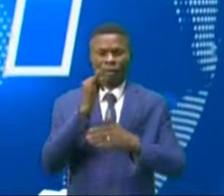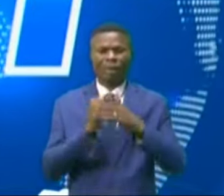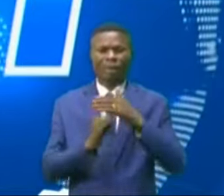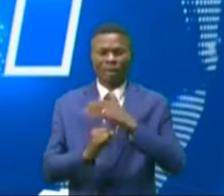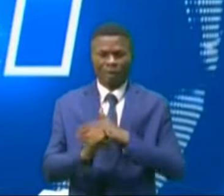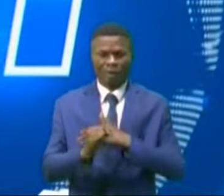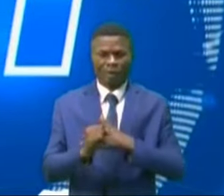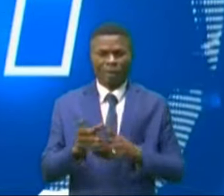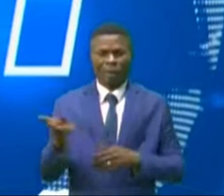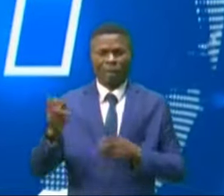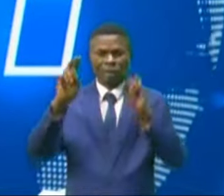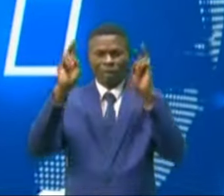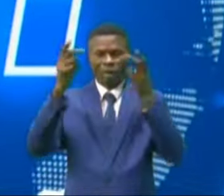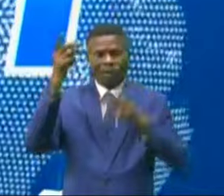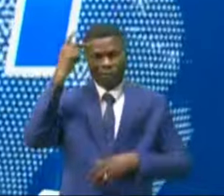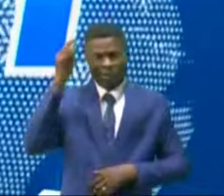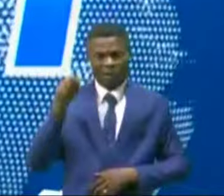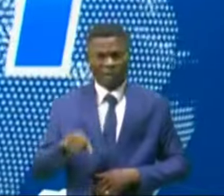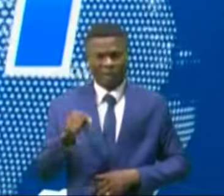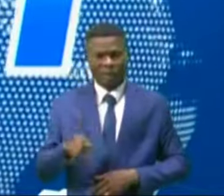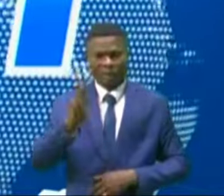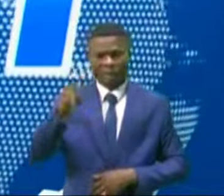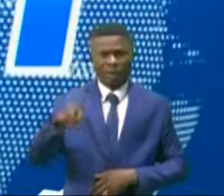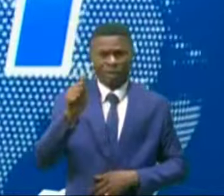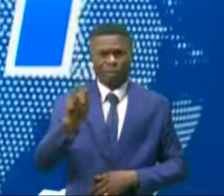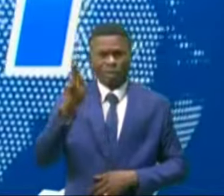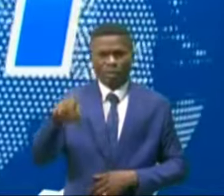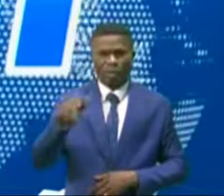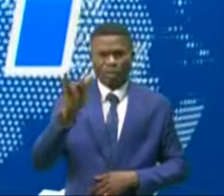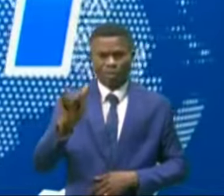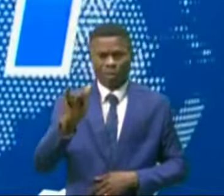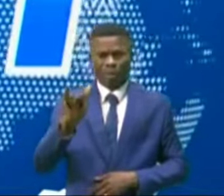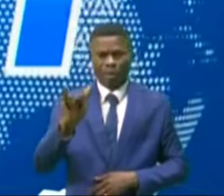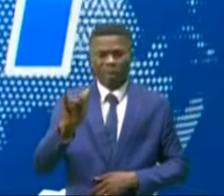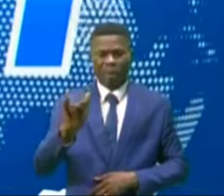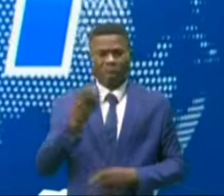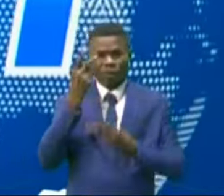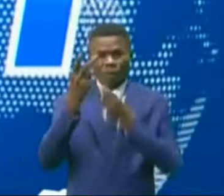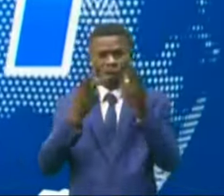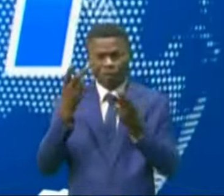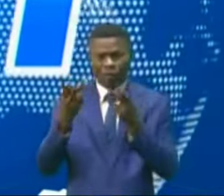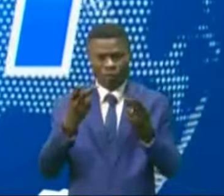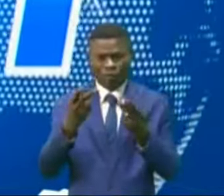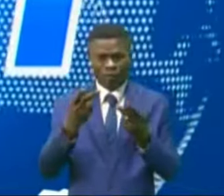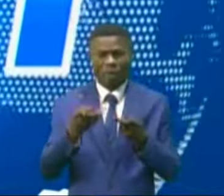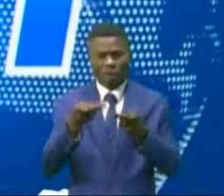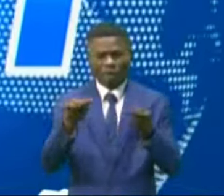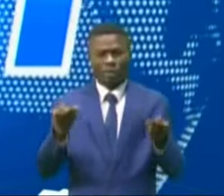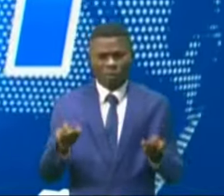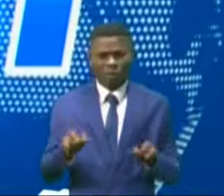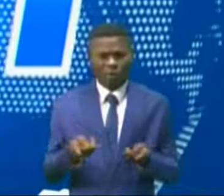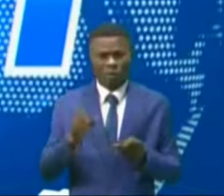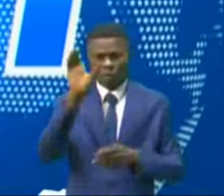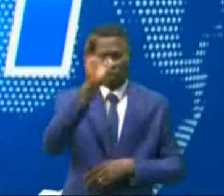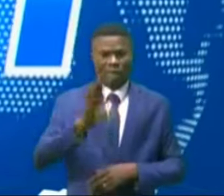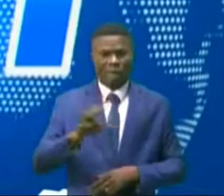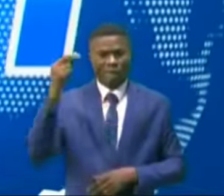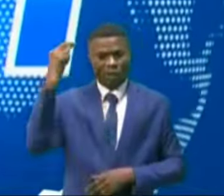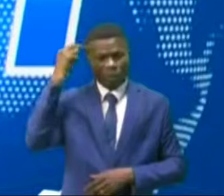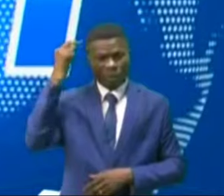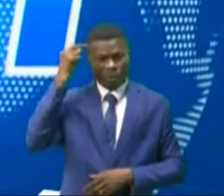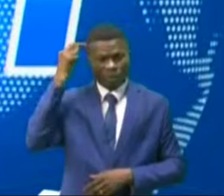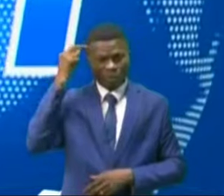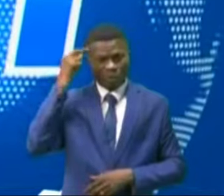de l'Intérieur de la ville-province Kinshasa, Papi Mbumba, a effectué une visite d'inspection dans la commune de Ndjili. Il